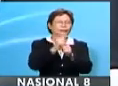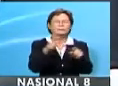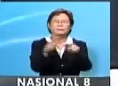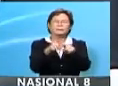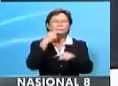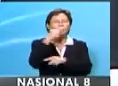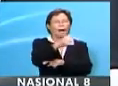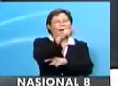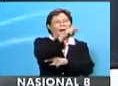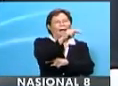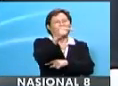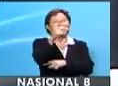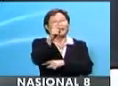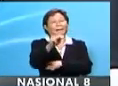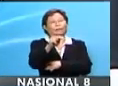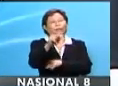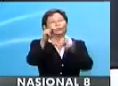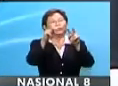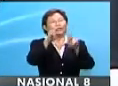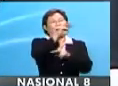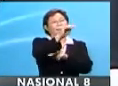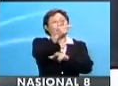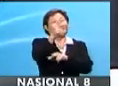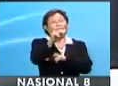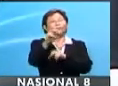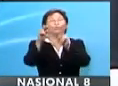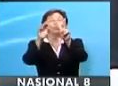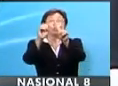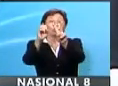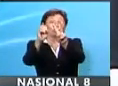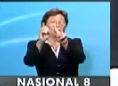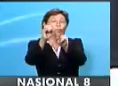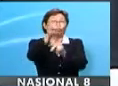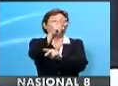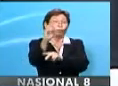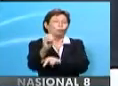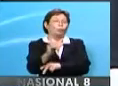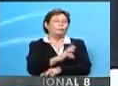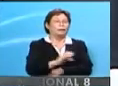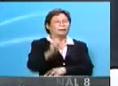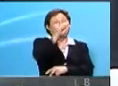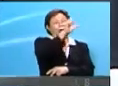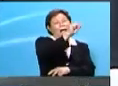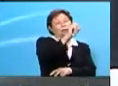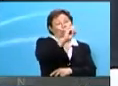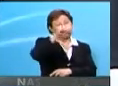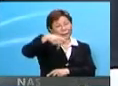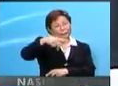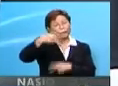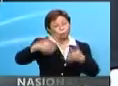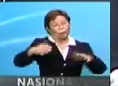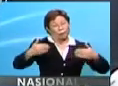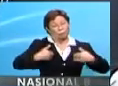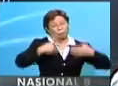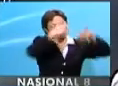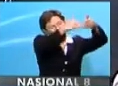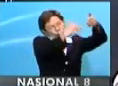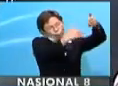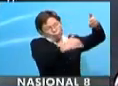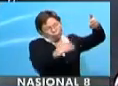MKN 20 manakala sop yang telah sedia ada